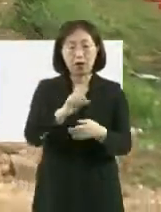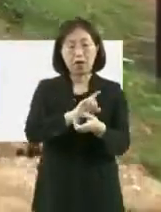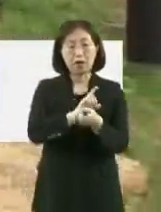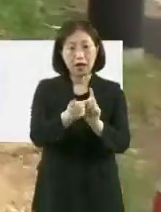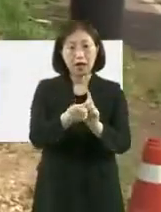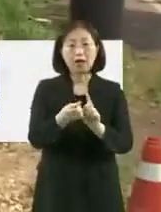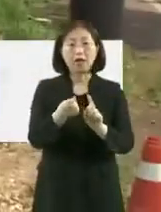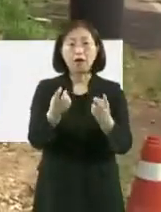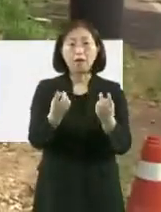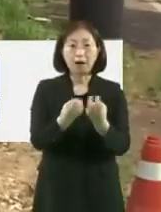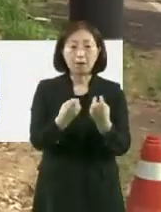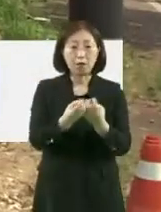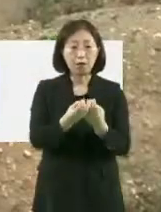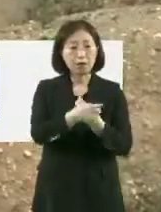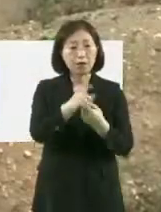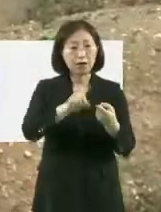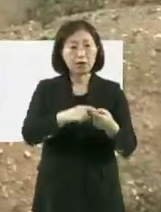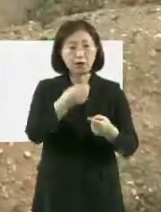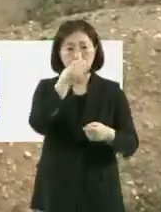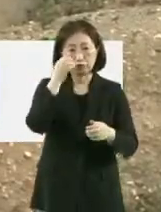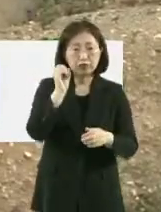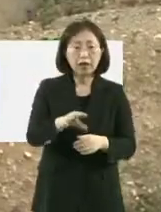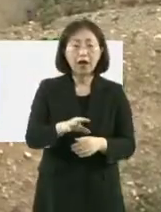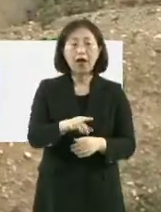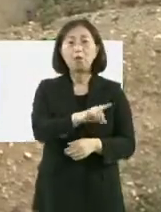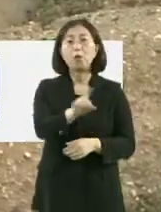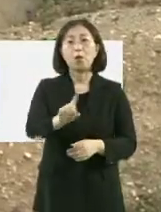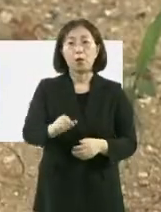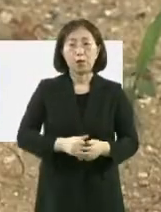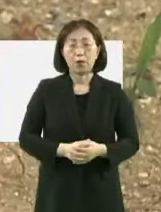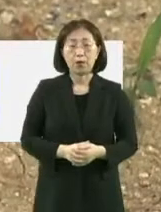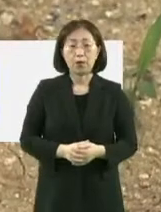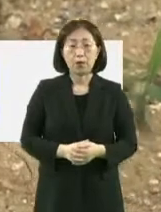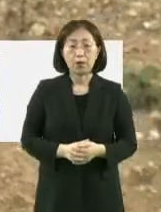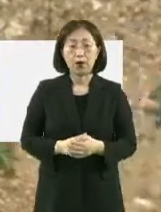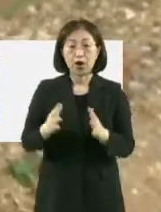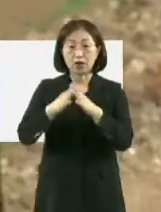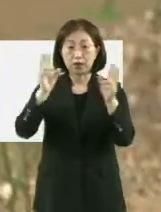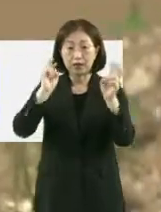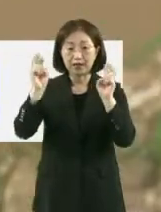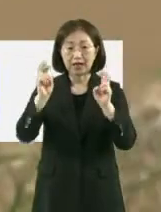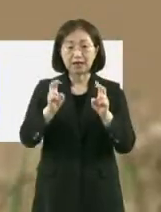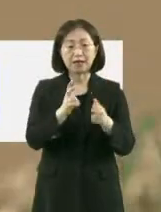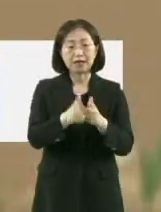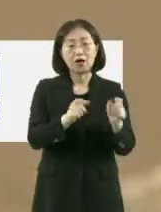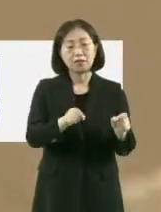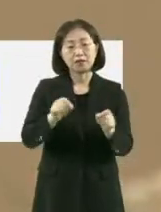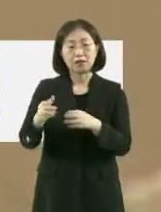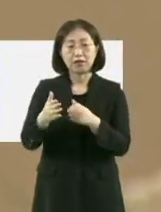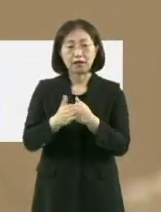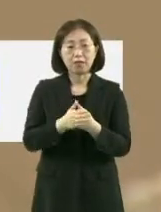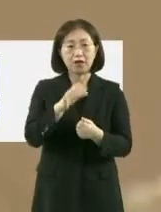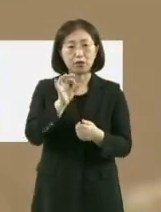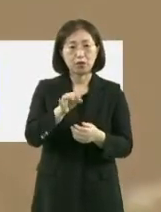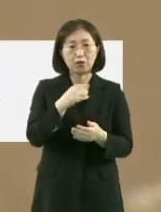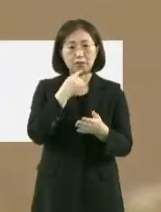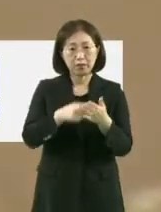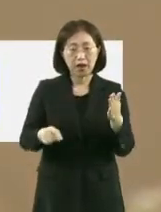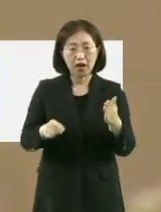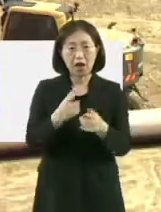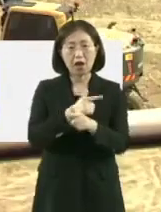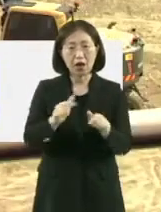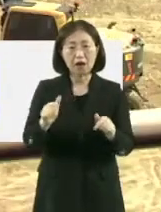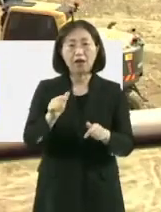교육청이 거부하며 소극 행정을 펴고 있다는 입장입니다. 시행사 측은 사업 지연으로 막대한 금융비용 피해 등